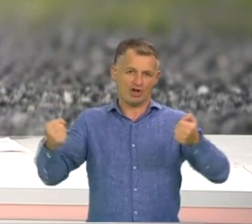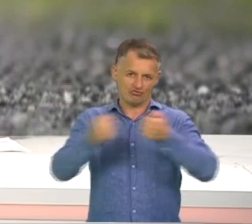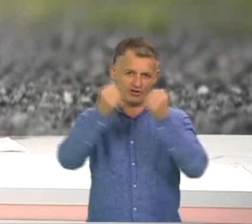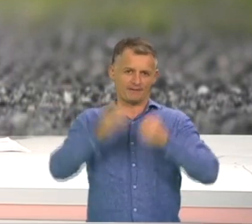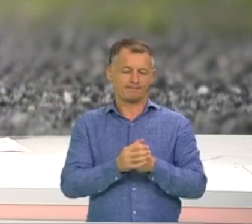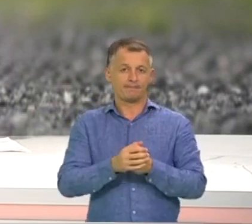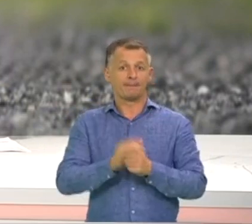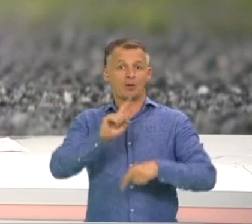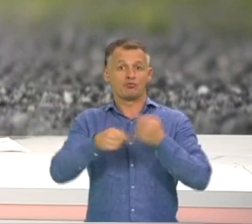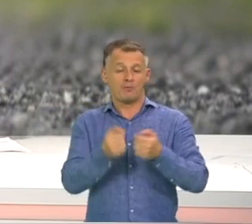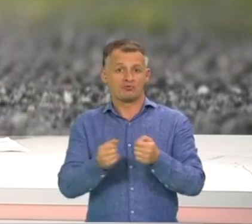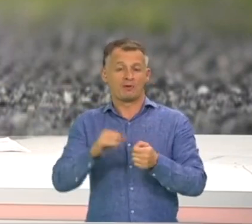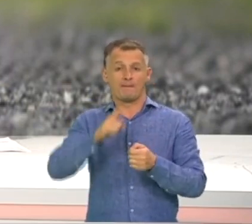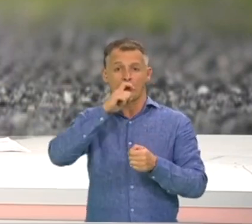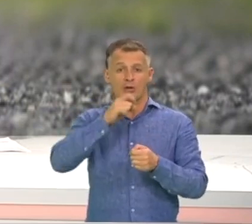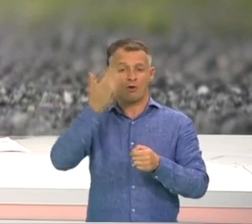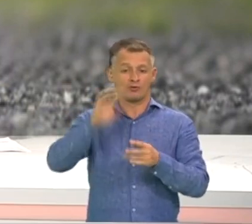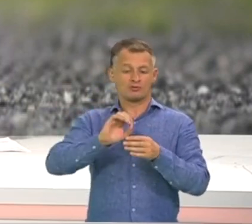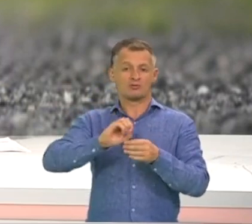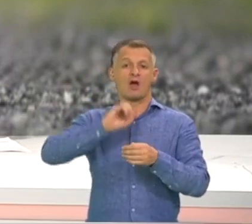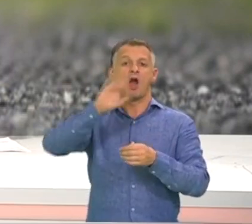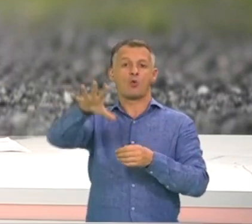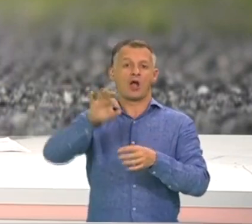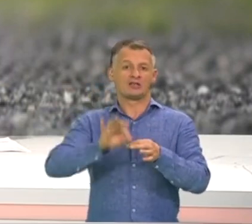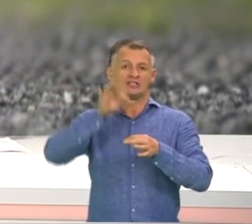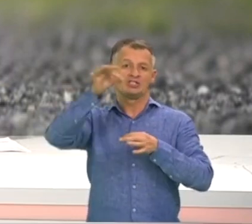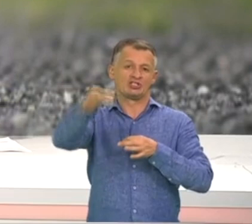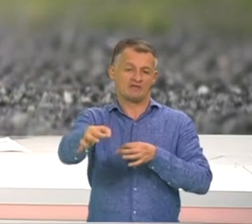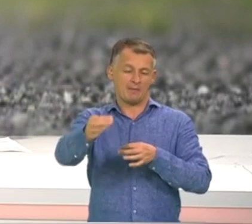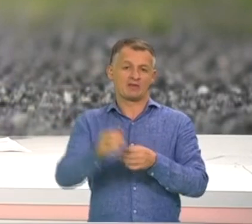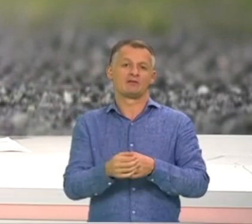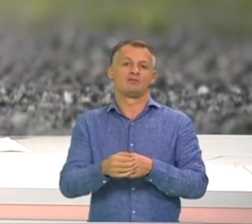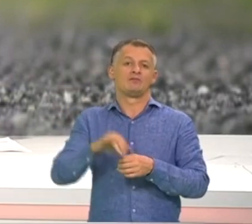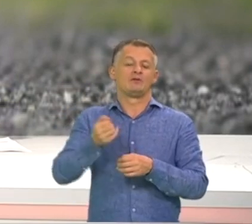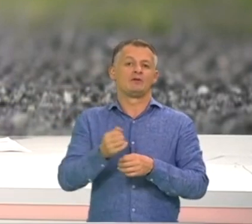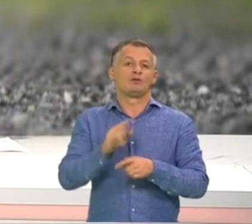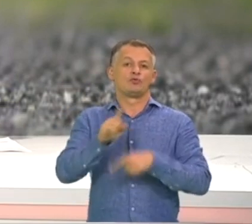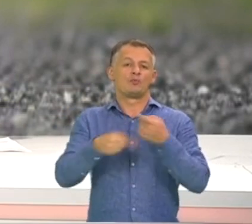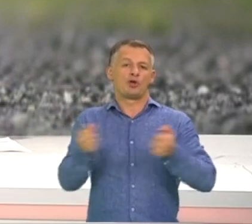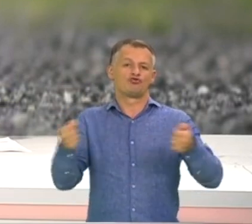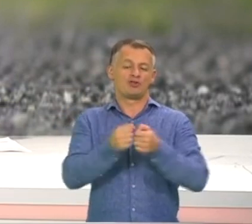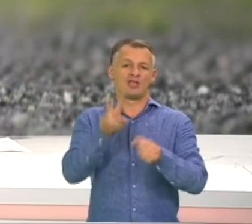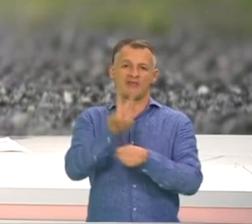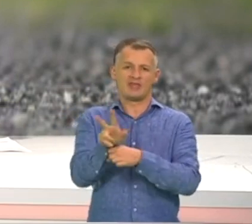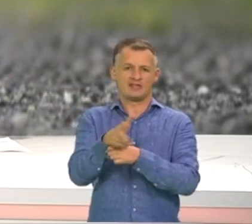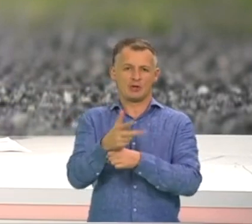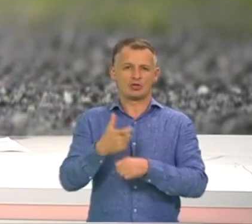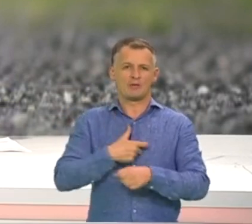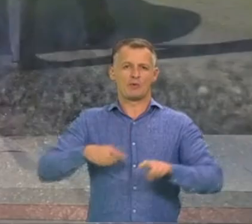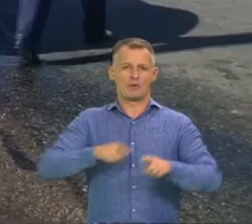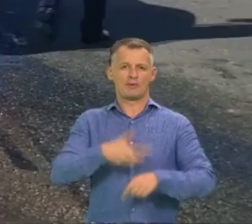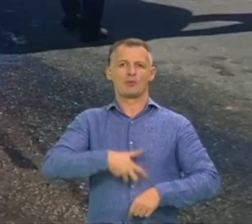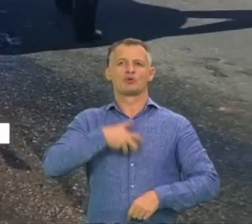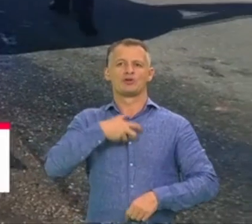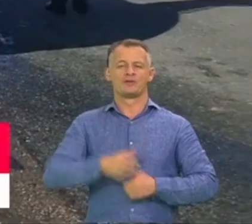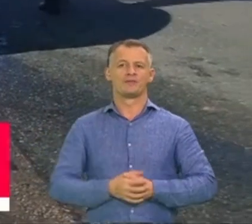violent, bărbatul a fost proiectat la câțiva metri de la locul accidentului. Avertizez, urmează imagini și detalii care vă pot afecta emoțional.